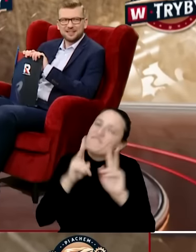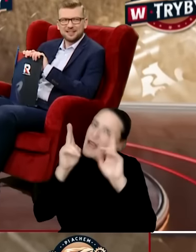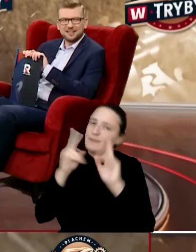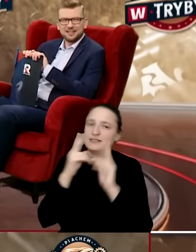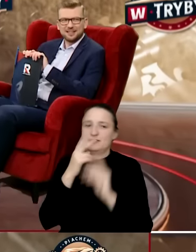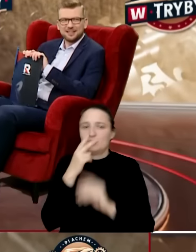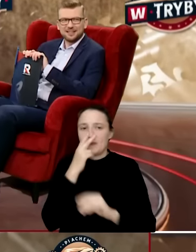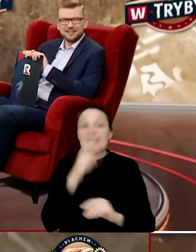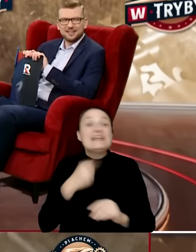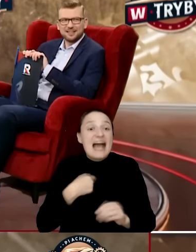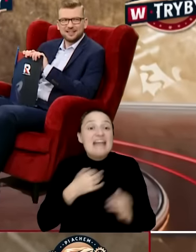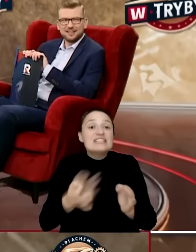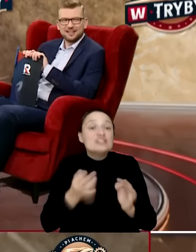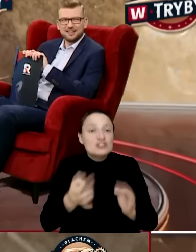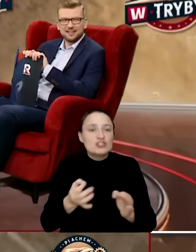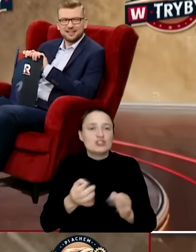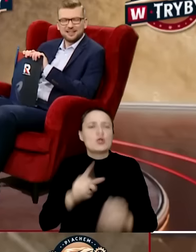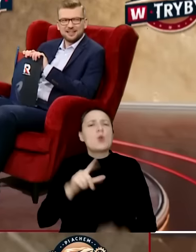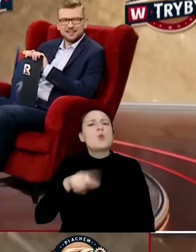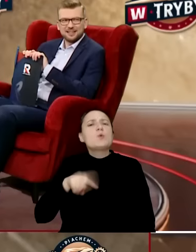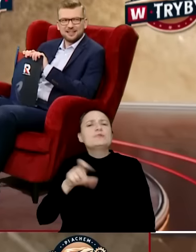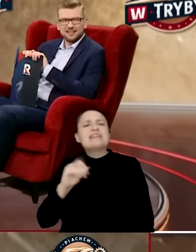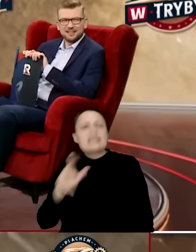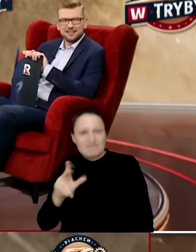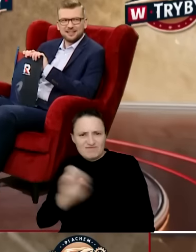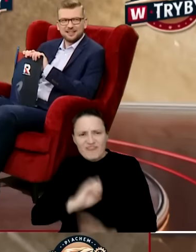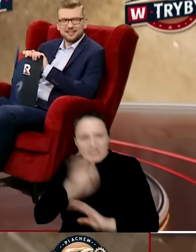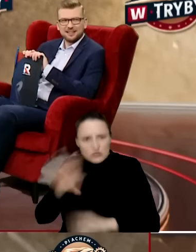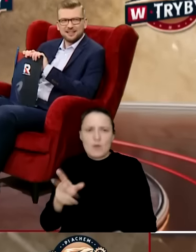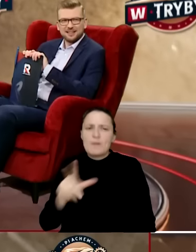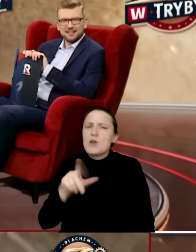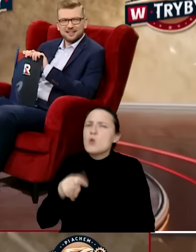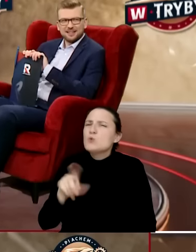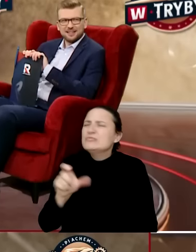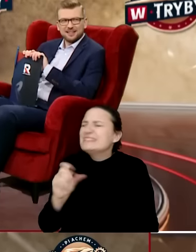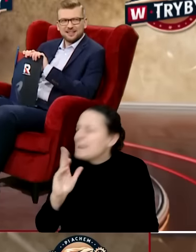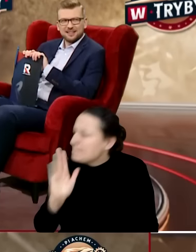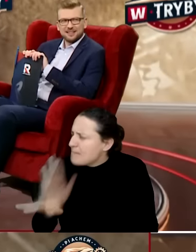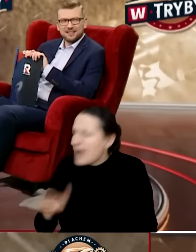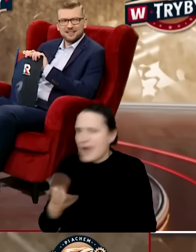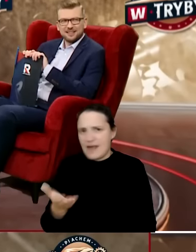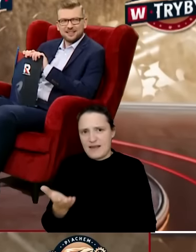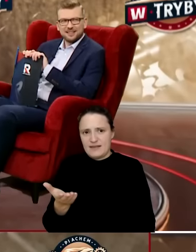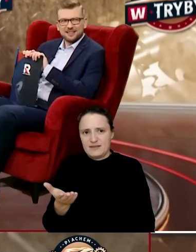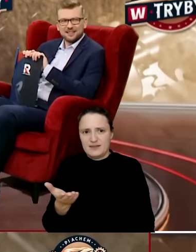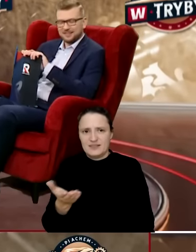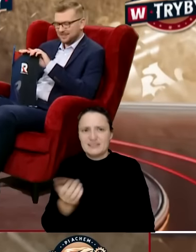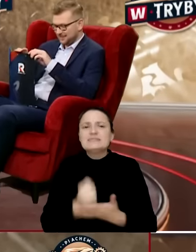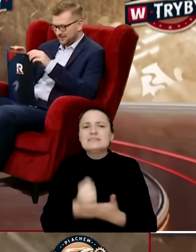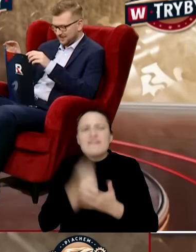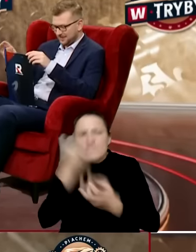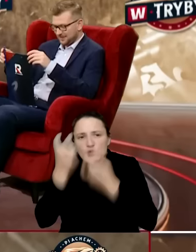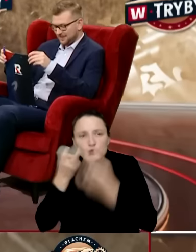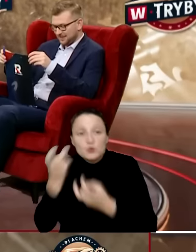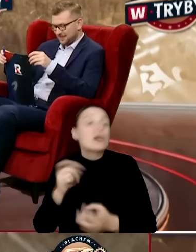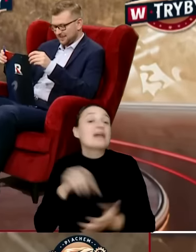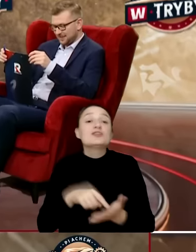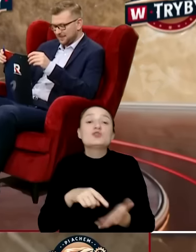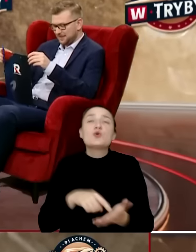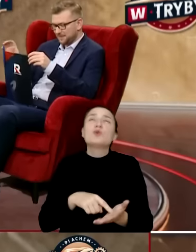go dzisiejszemu wydawcy Luckowi wysyłałem, także Lucja to gdzieś pod palcem ma. I to jest tylko i wyłącznie kwestia znalezienia tego, bo to jest